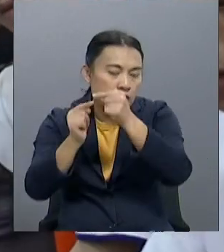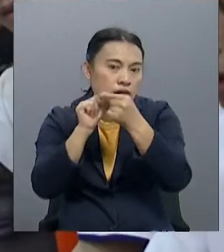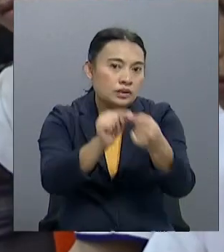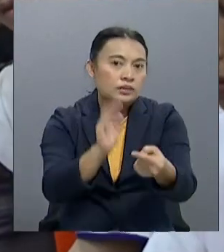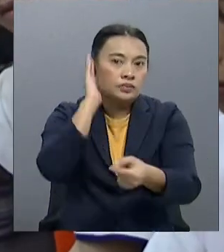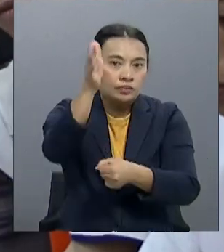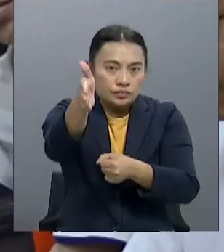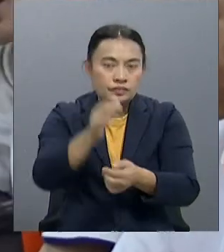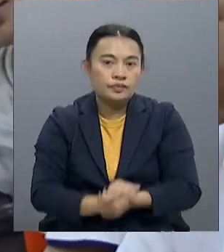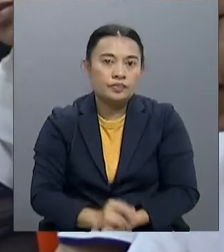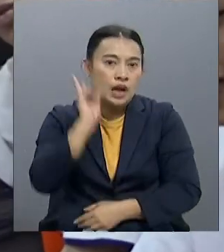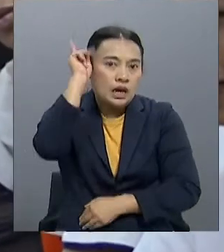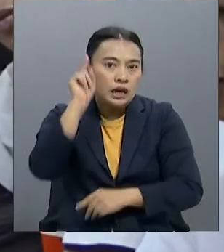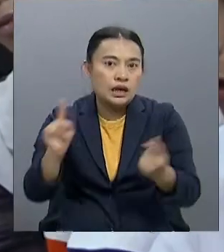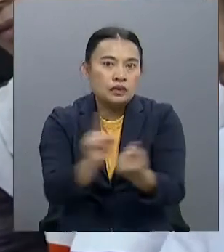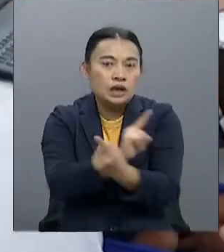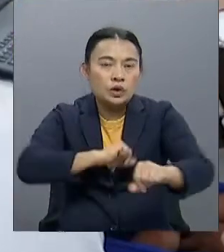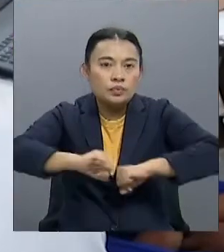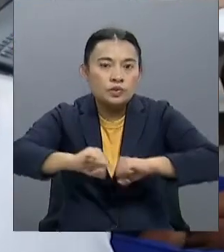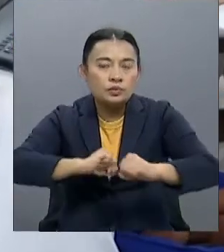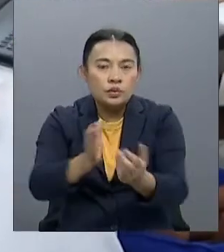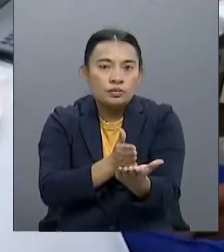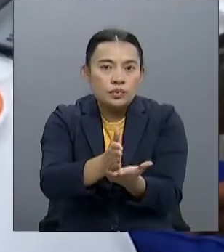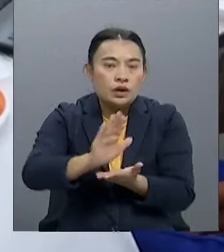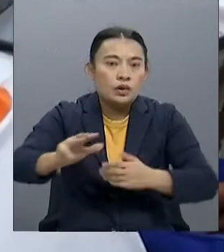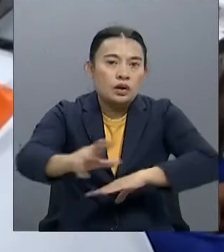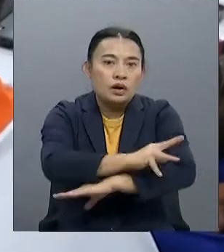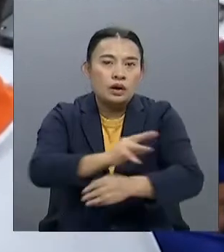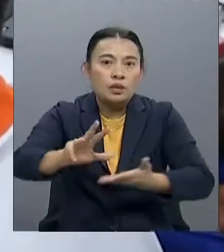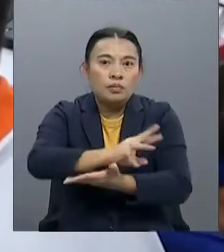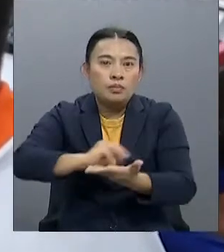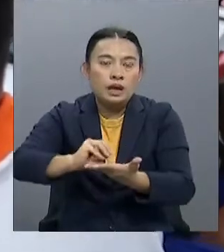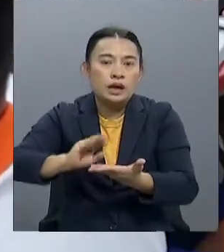คตนักข่าวพลเมืองภาควิชานิเทศศาสตร์คณะวิทยาการส